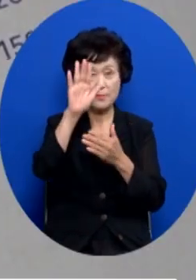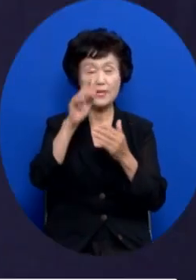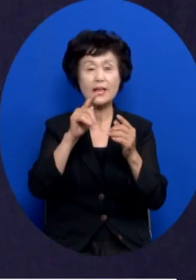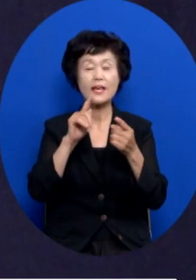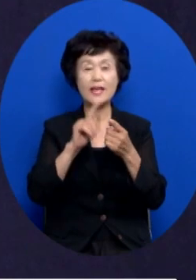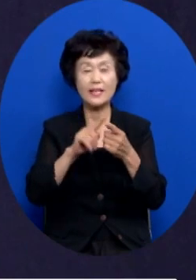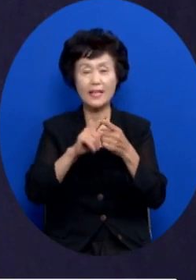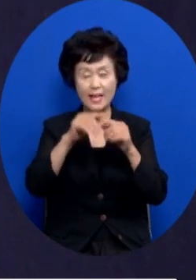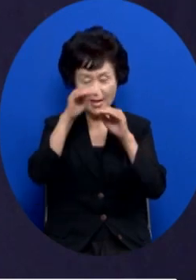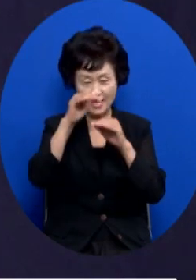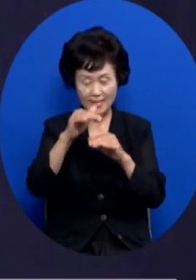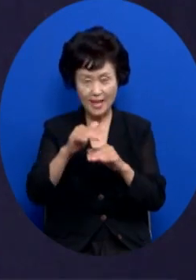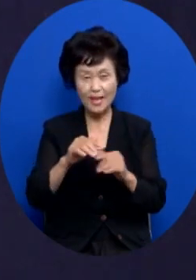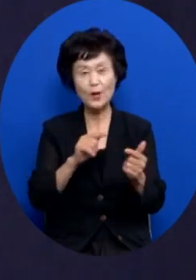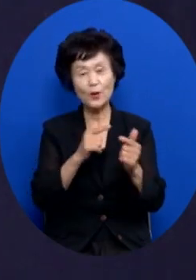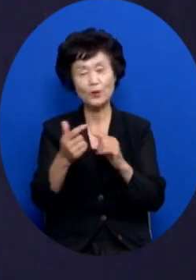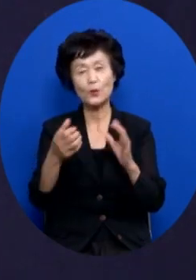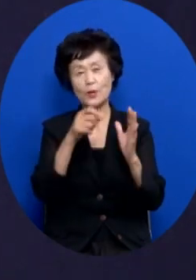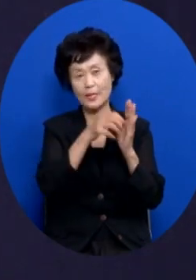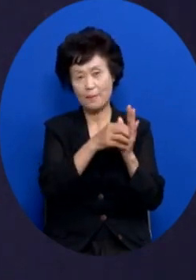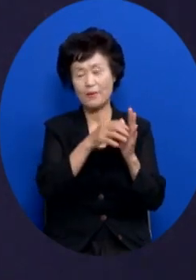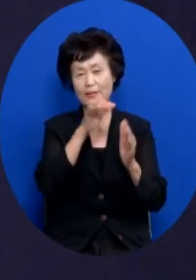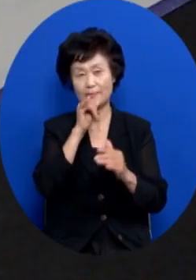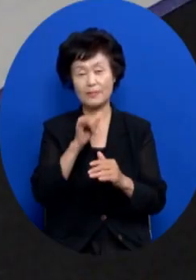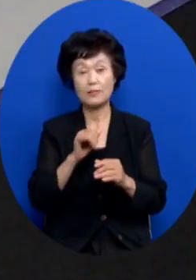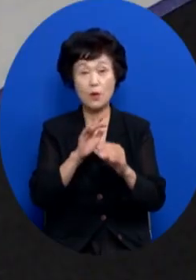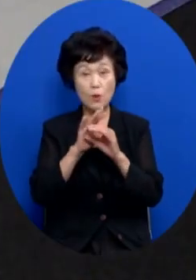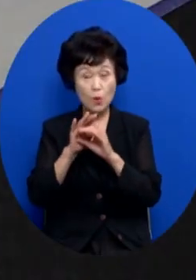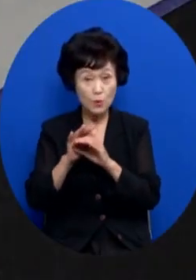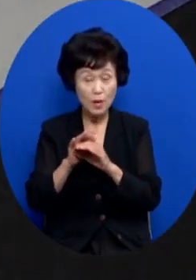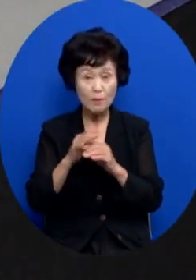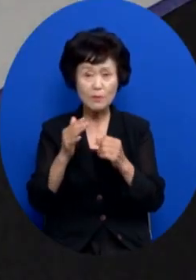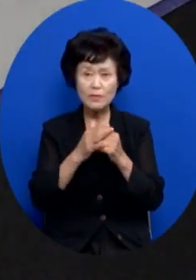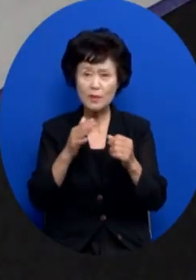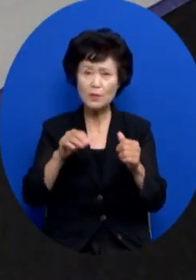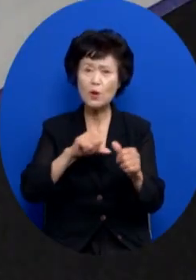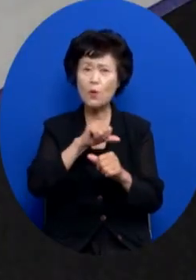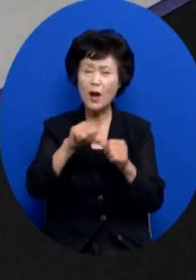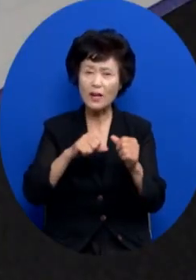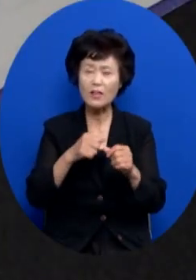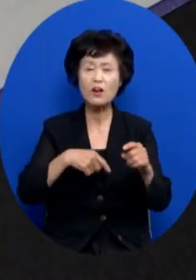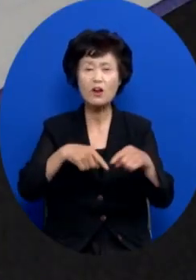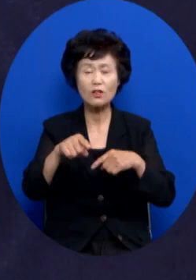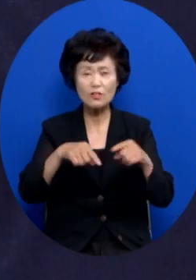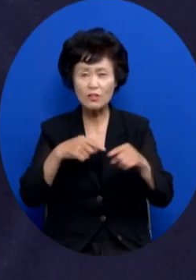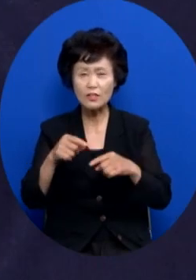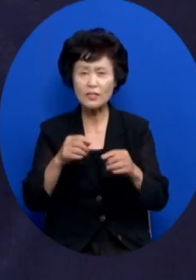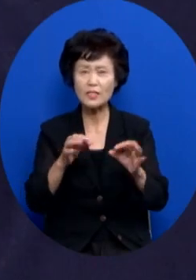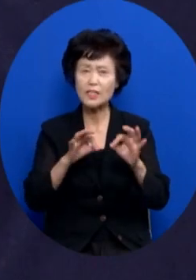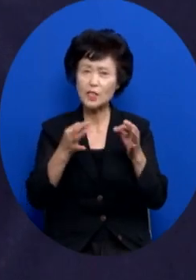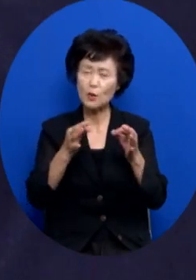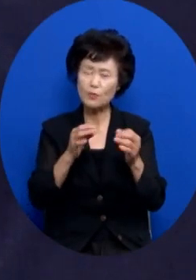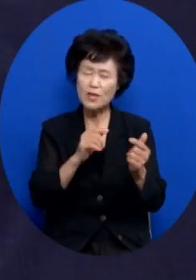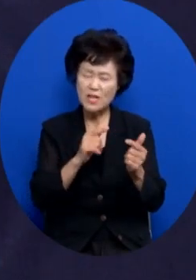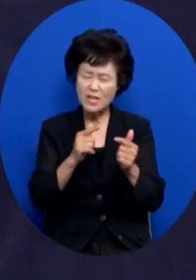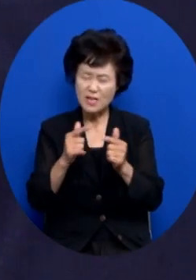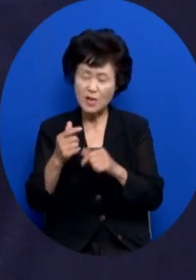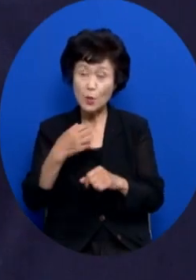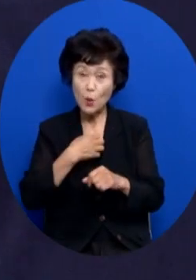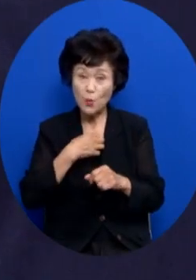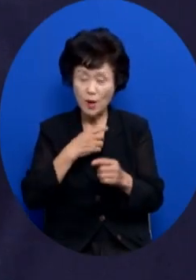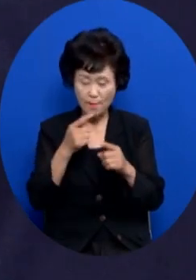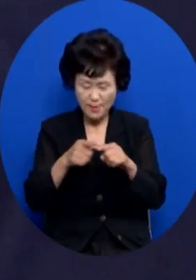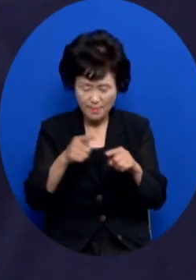시사점을 제공합니다. 이어 팬데믹으로 인한 환경적, 정치적, 금융 등의 다양한 유형의 위기를